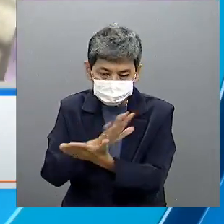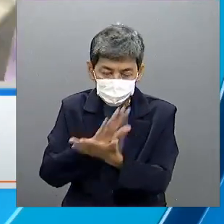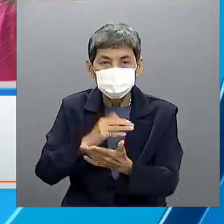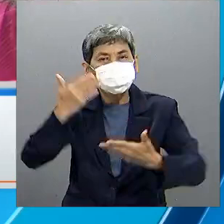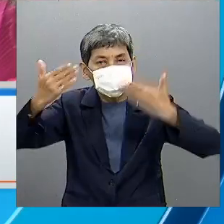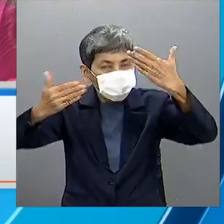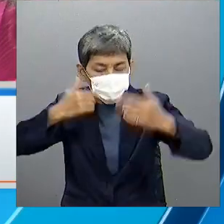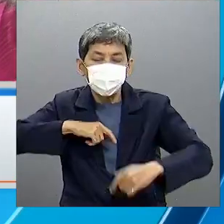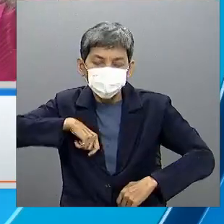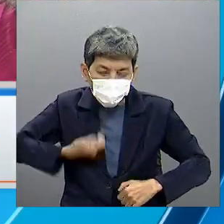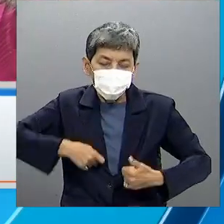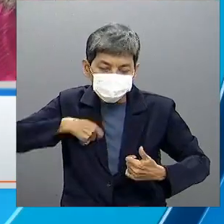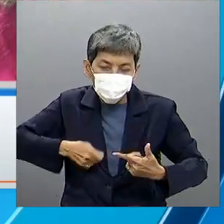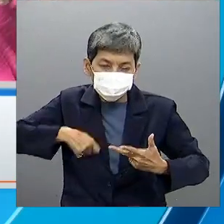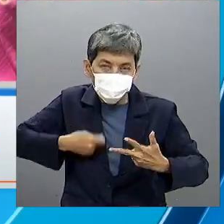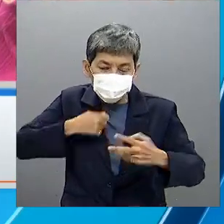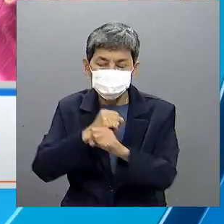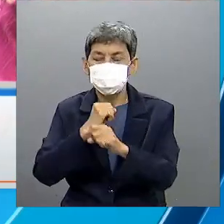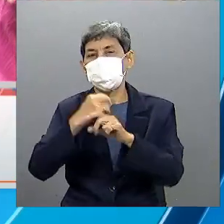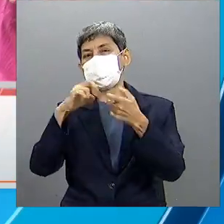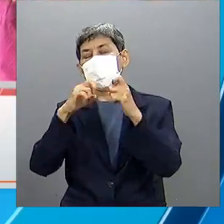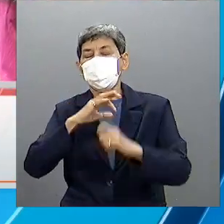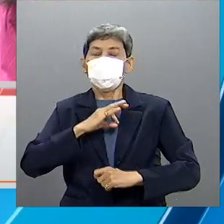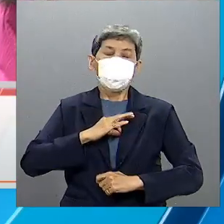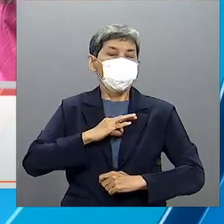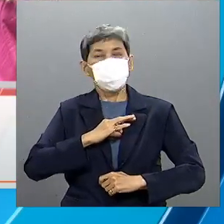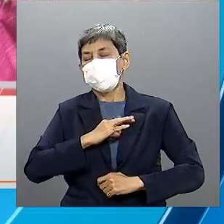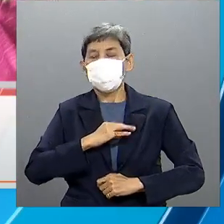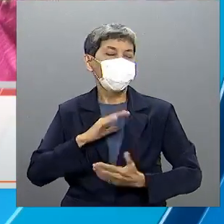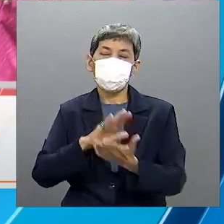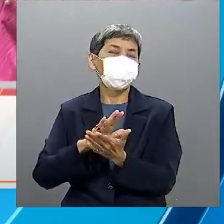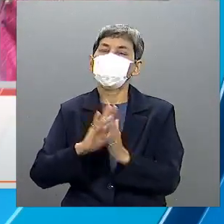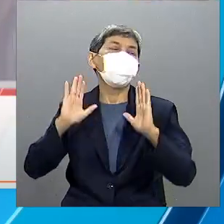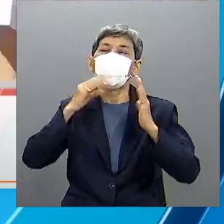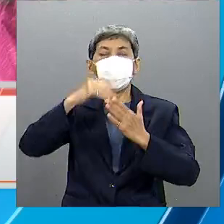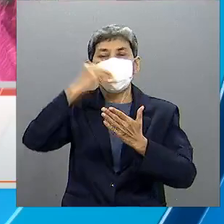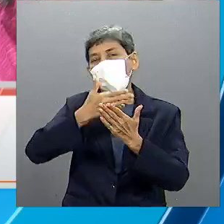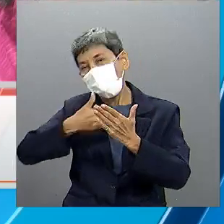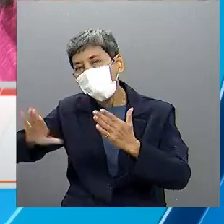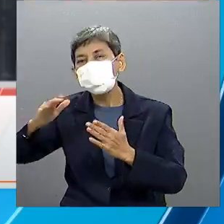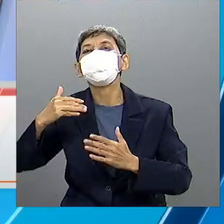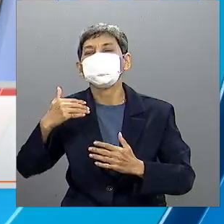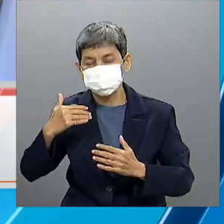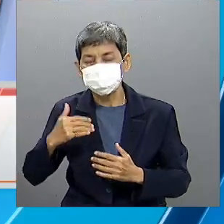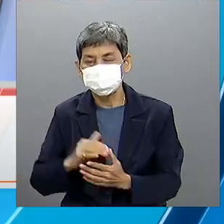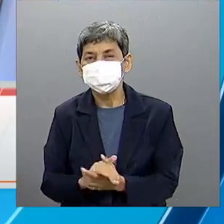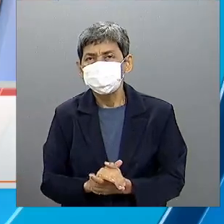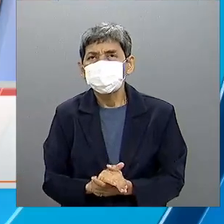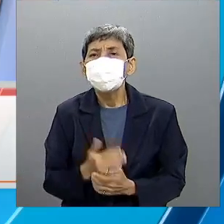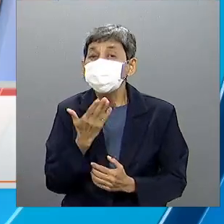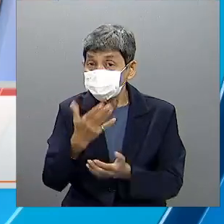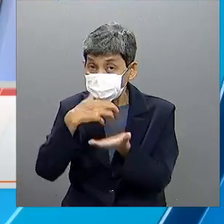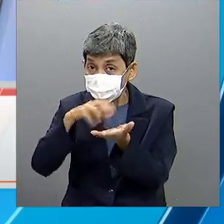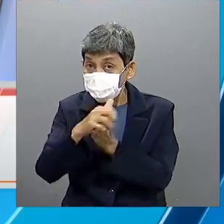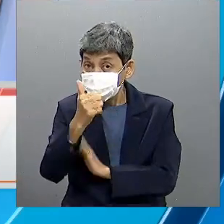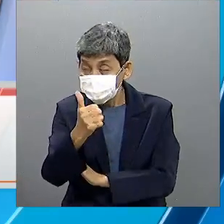แต่ที่มันอาจจะส่งผลต่อปัจจัยในการหลุดจากระบบการศึกษาได้ด้วยเช่นเดียวกันนะคะอยากคุณปูเล่าให้ฟังแล้วค่ะพอเห็นถึงปัญ